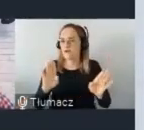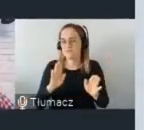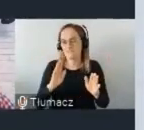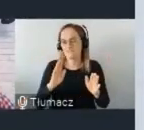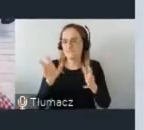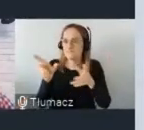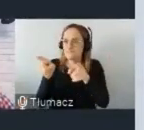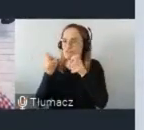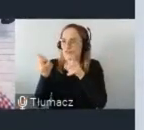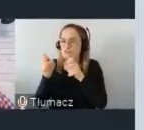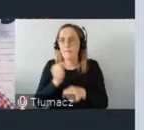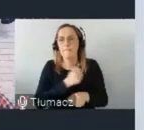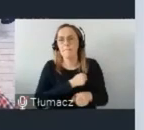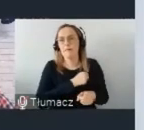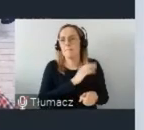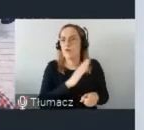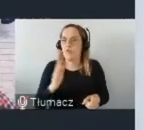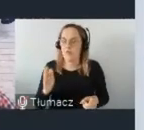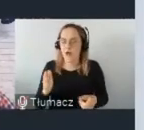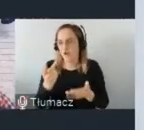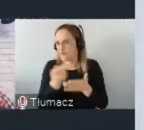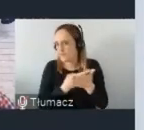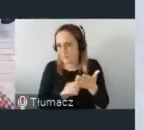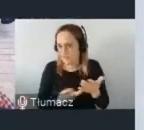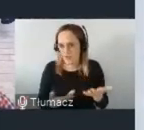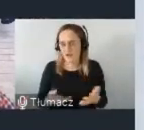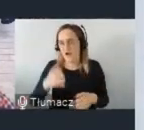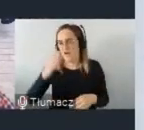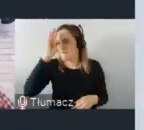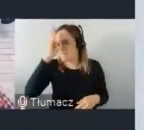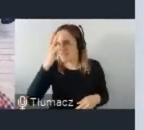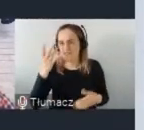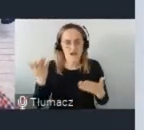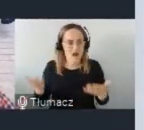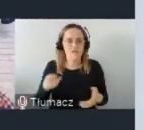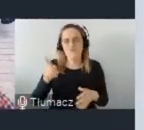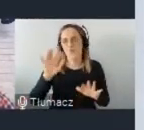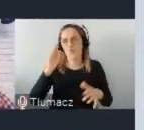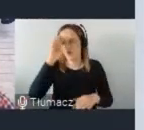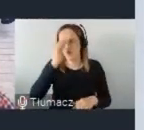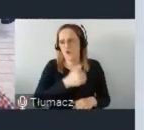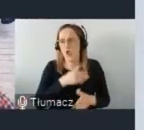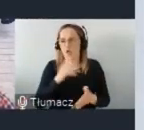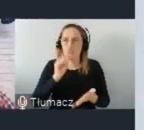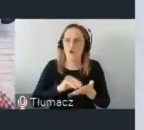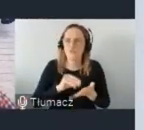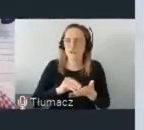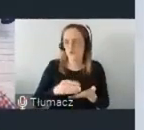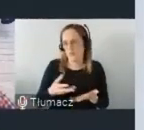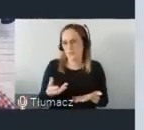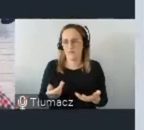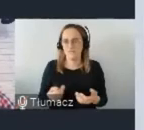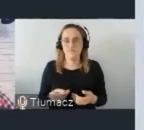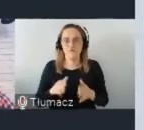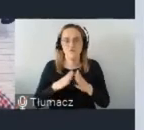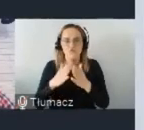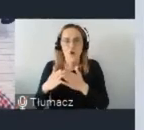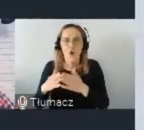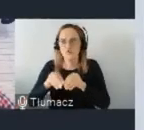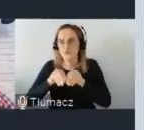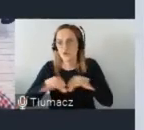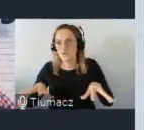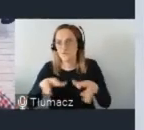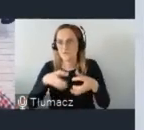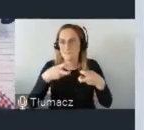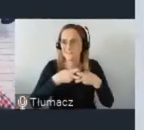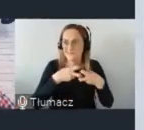dzieci poszukiwały takich rzeczy, czy czytelnicy. Fizyka, tutaj są też takie typowo szkolne rzeczy, doświadczenia fizyczne. O, książka z rozszerzoną